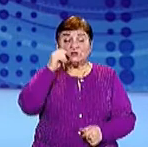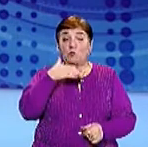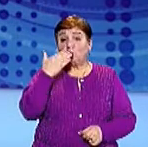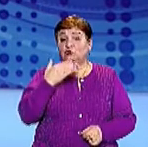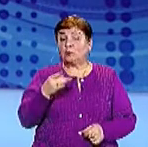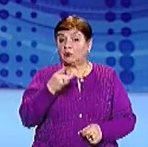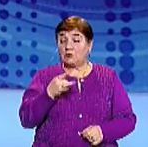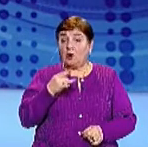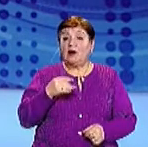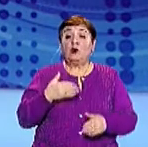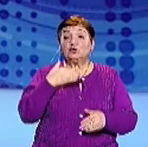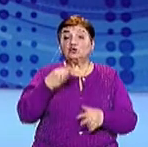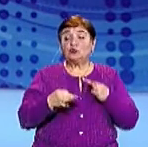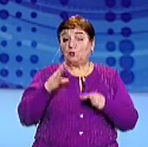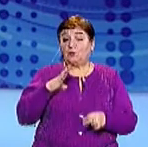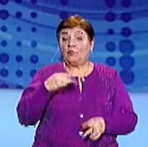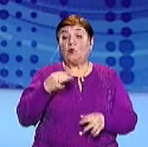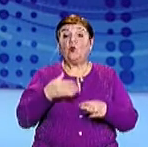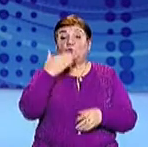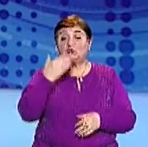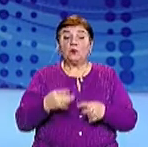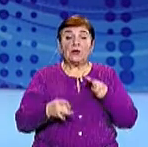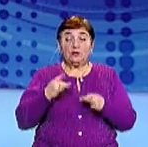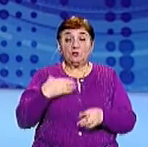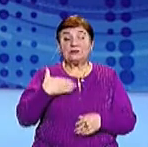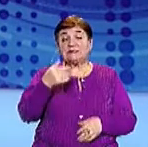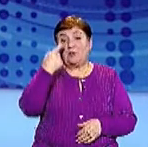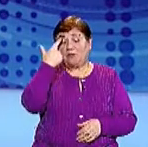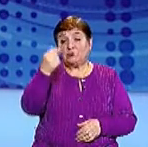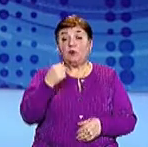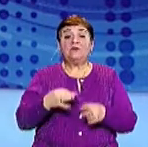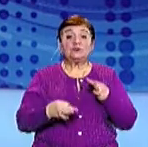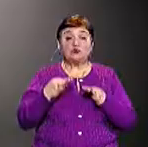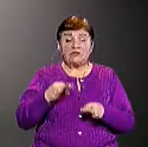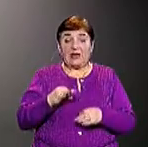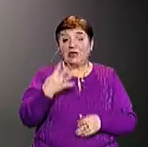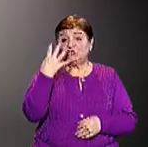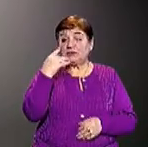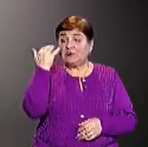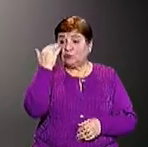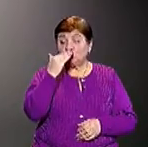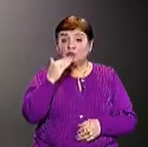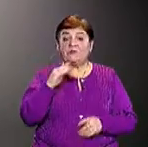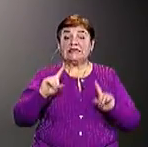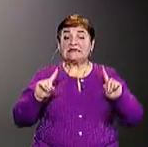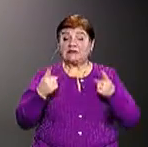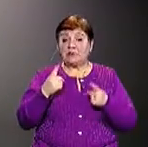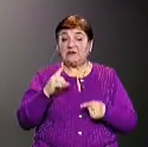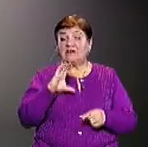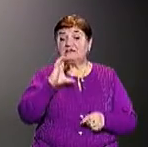відбувся сьогодні в Хуському районному суді. Про це повідомив суддя-спікер Ярослав Орос. Підозрювані четверо чоловіків затримали їх у